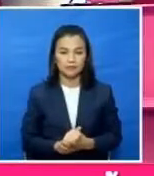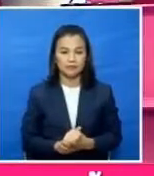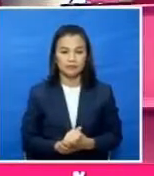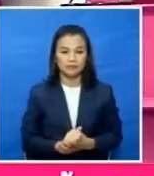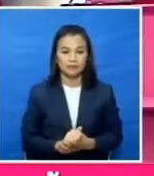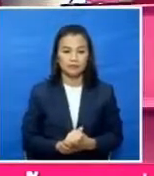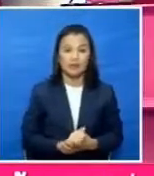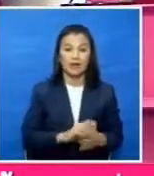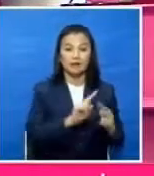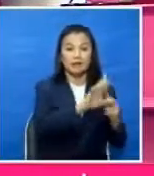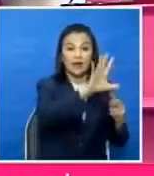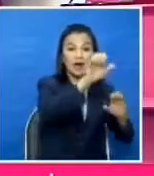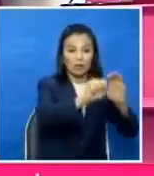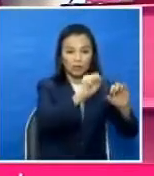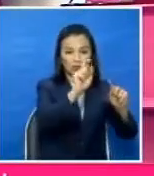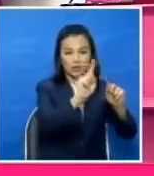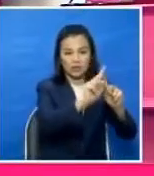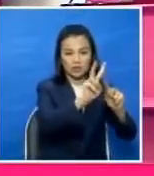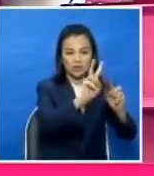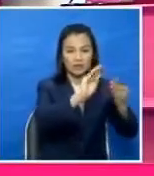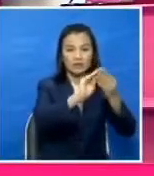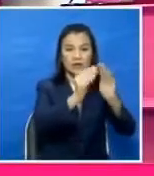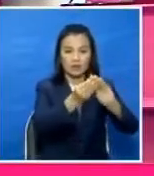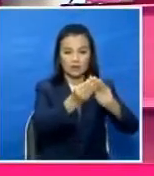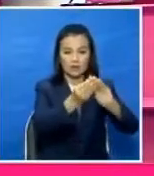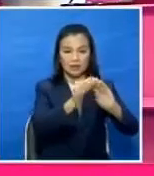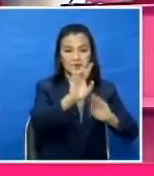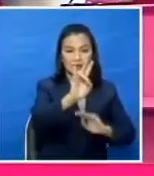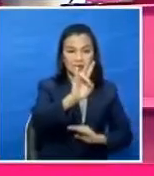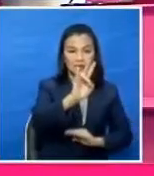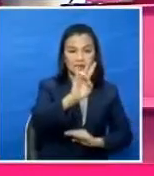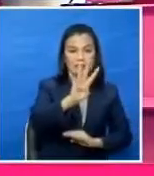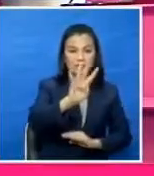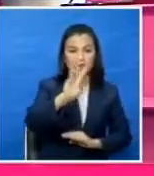อันดับที่5หมุนครั้งที่1เลขที่ออก